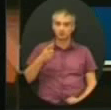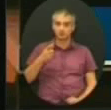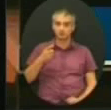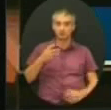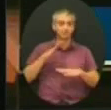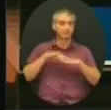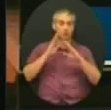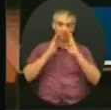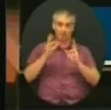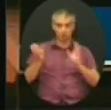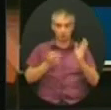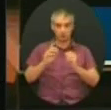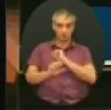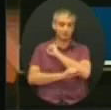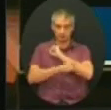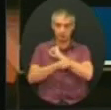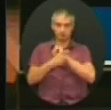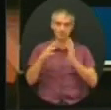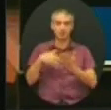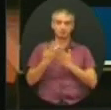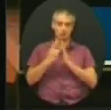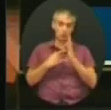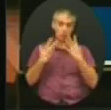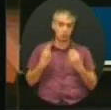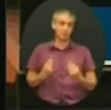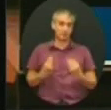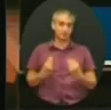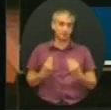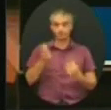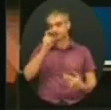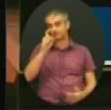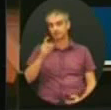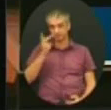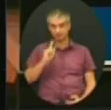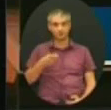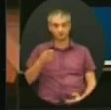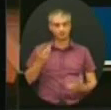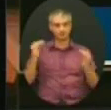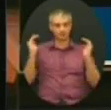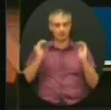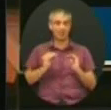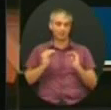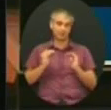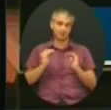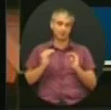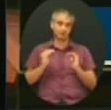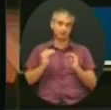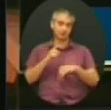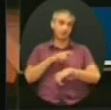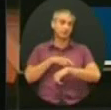שהמשרות האמון האלה שהמשנה זה הצעת חוק טובה, ויכול להיות שצריך גם להקטין את